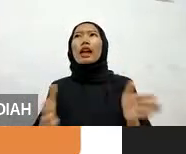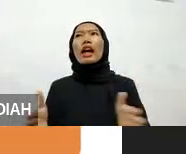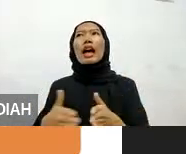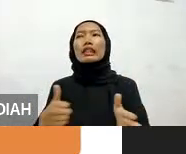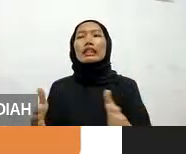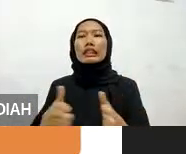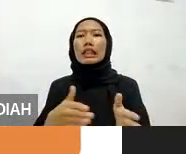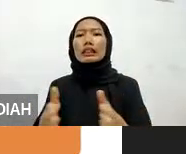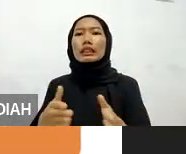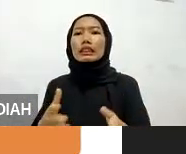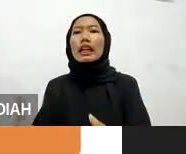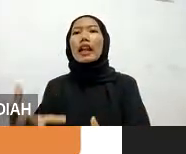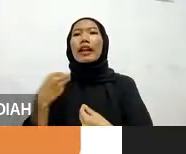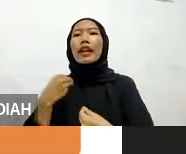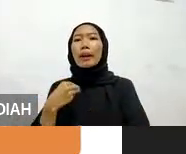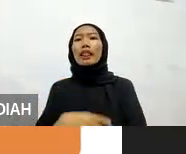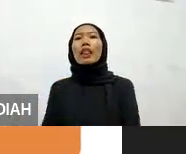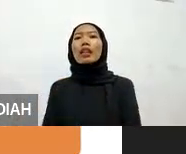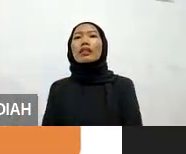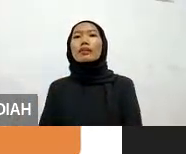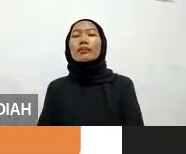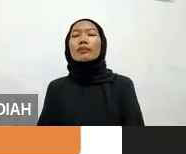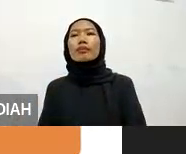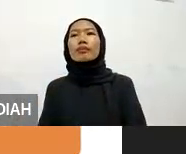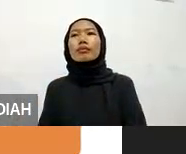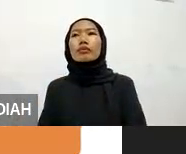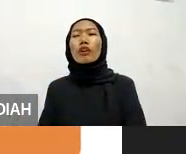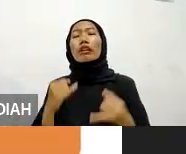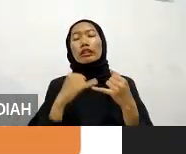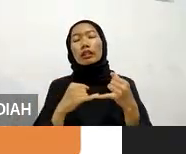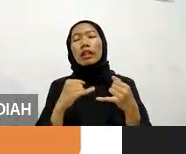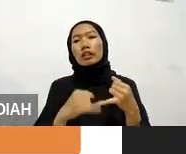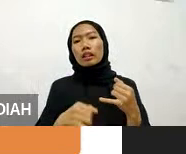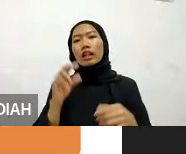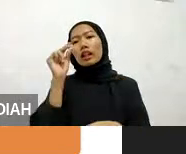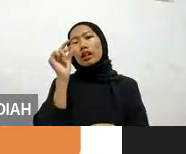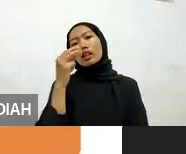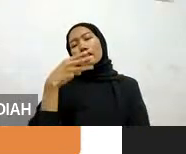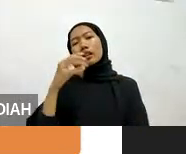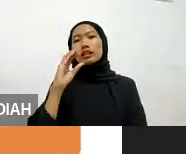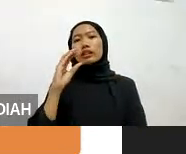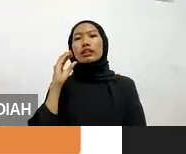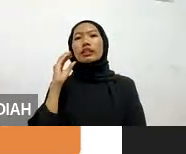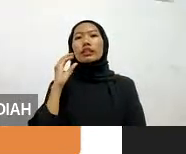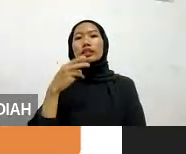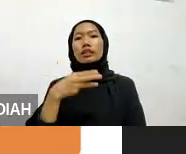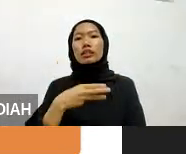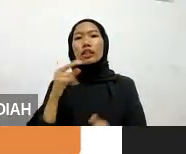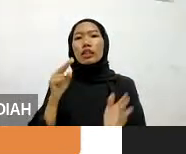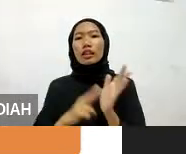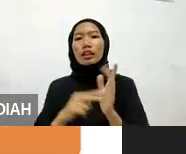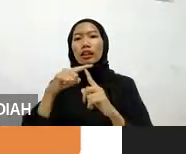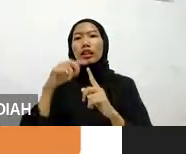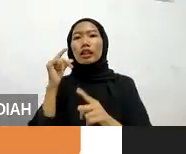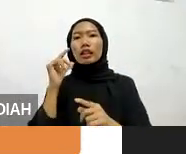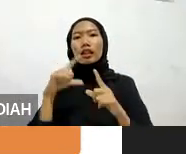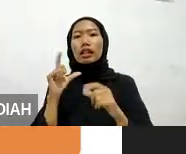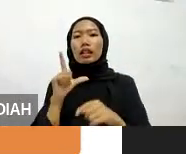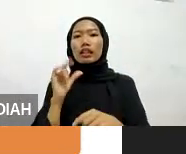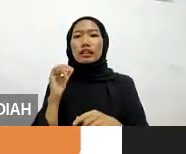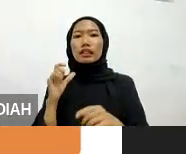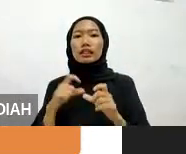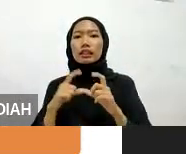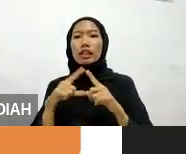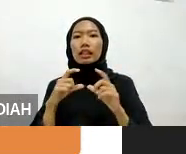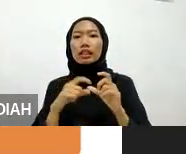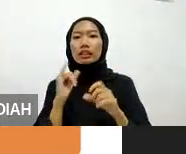Nah, yang terakhir masalah resentralisasi funding di era JKN ini, seperti yang tadi saya